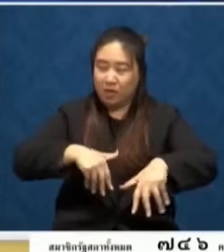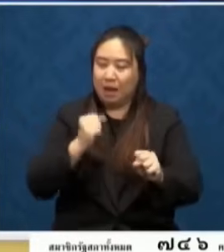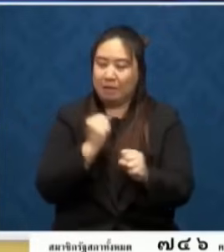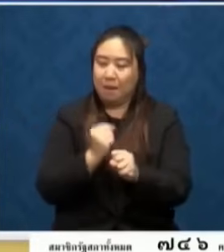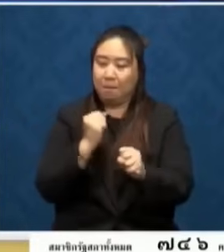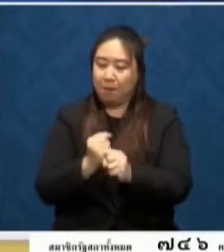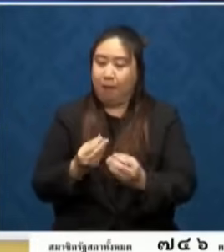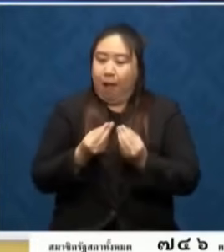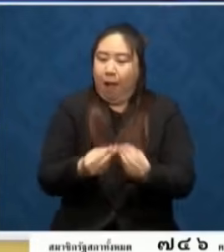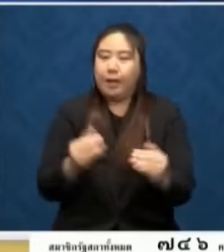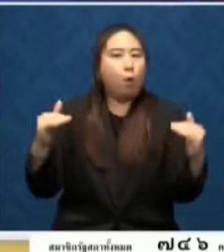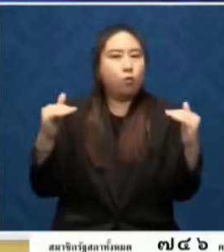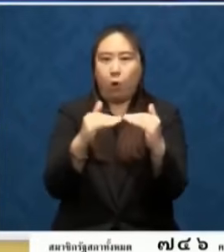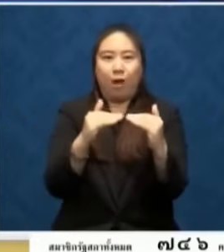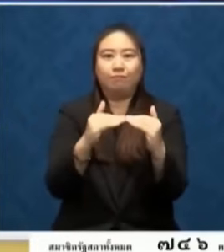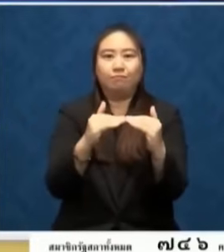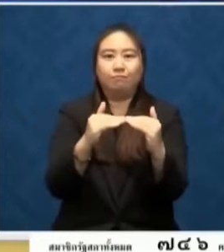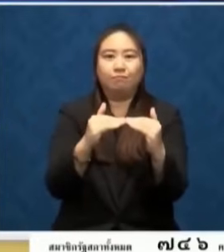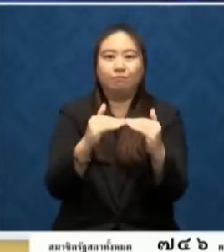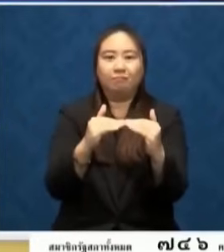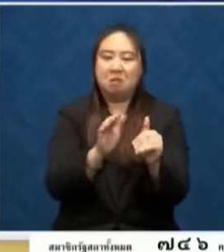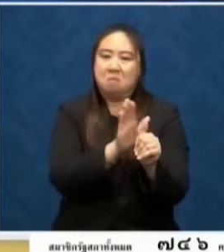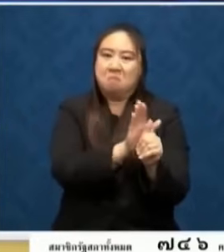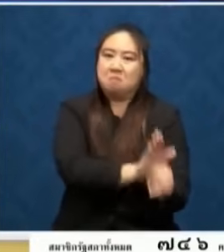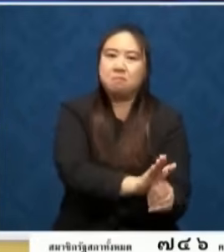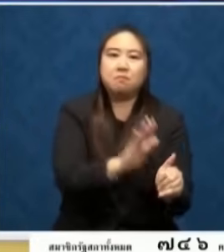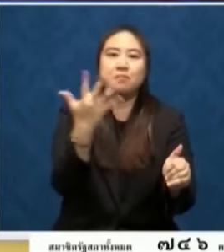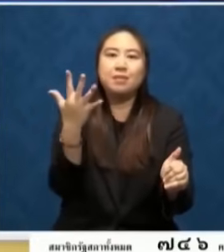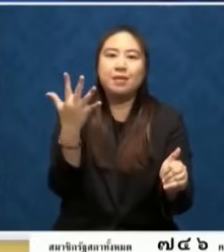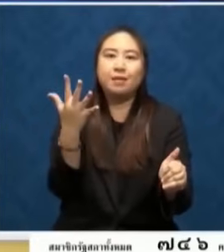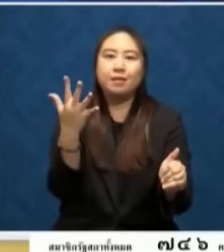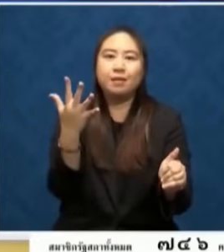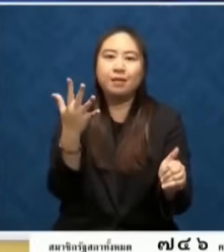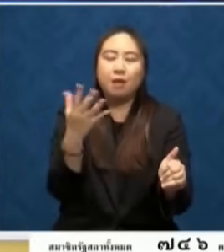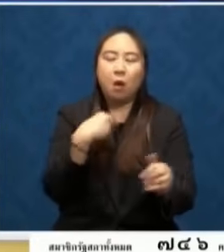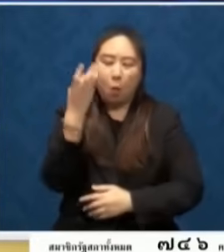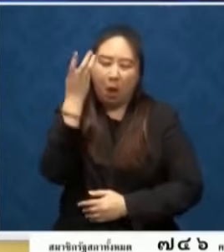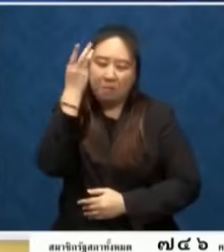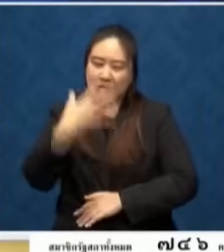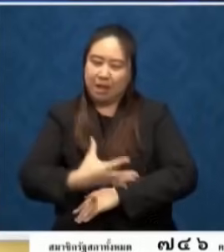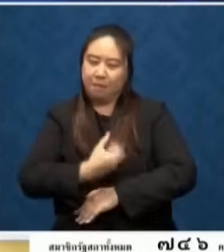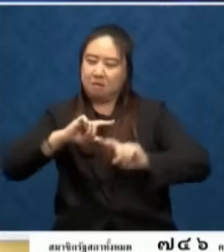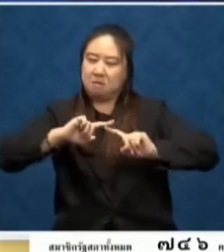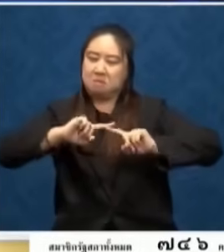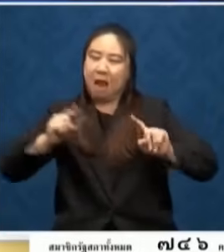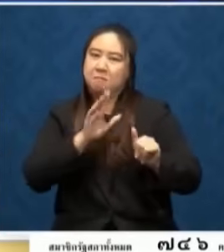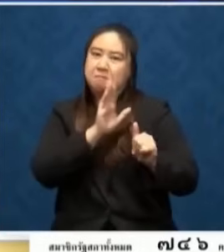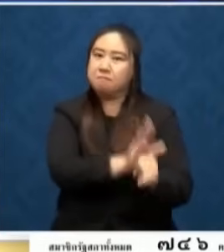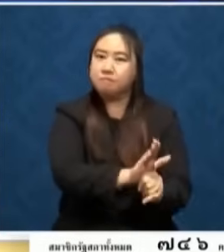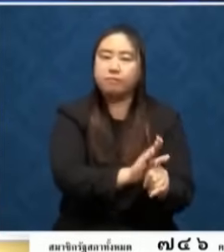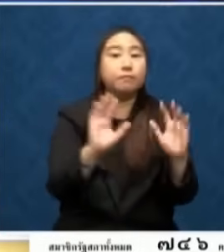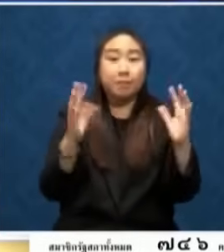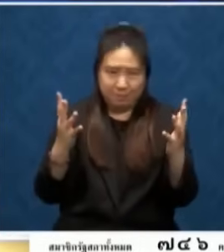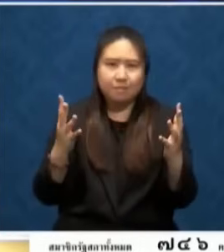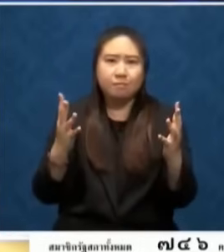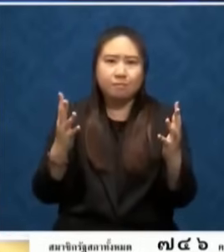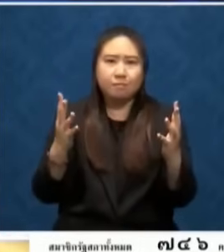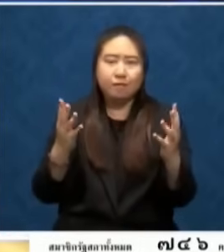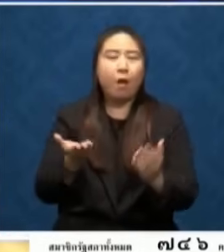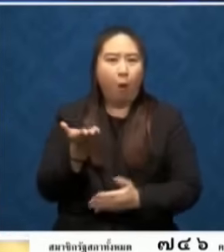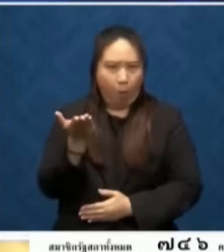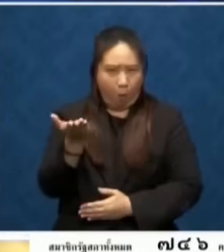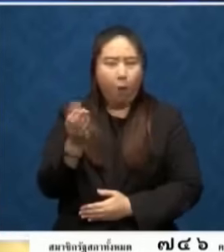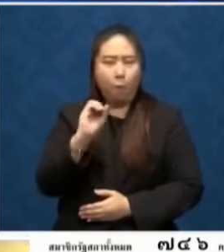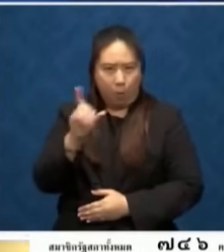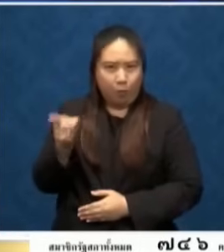สมอกันไม่ถูกเลือกปฏิบัติอันเกิดจากความคิดทางการเมืองที่ต่างกันขอย้ำเรื่องนี้